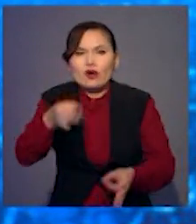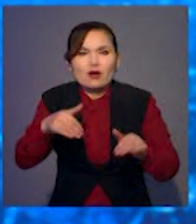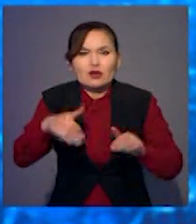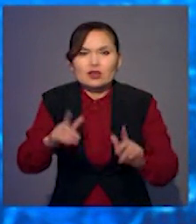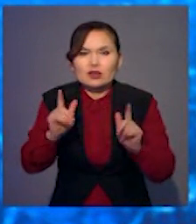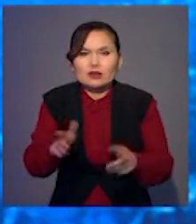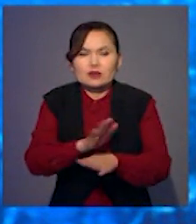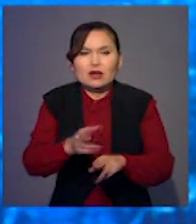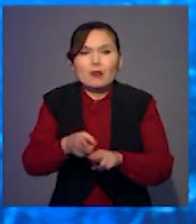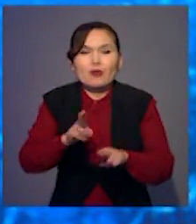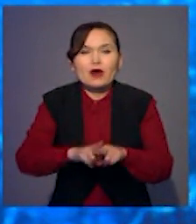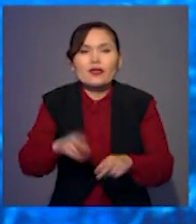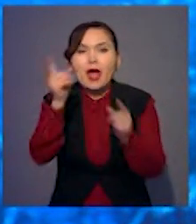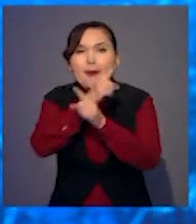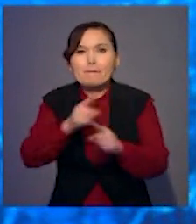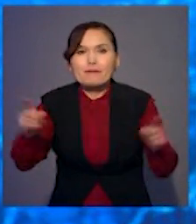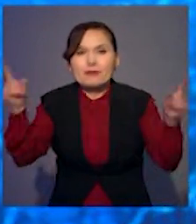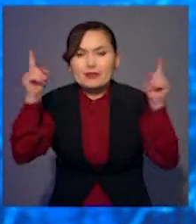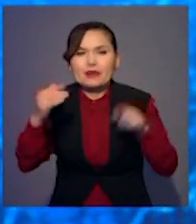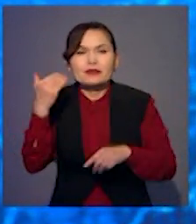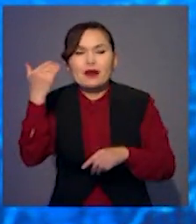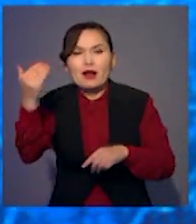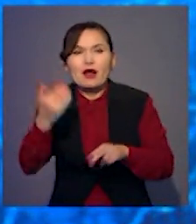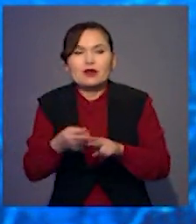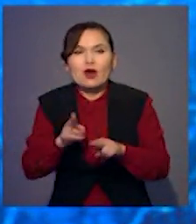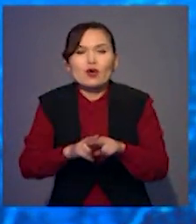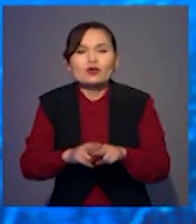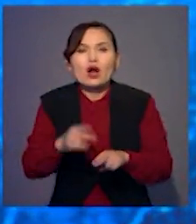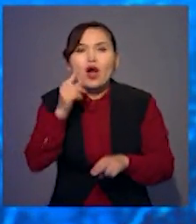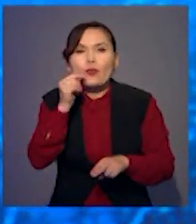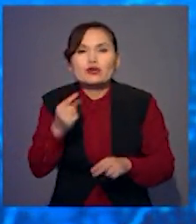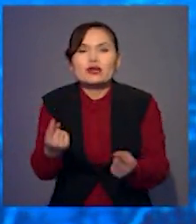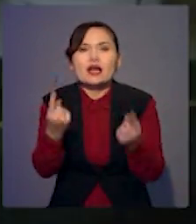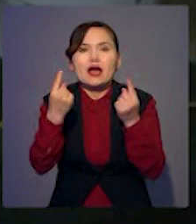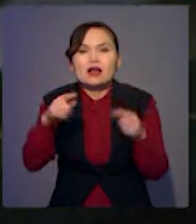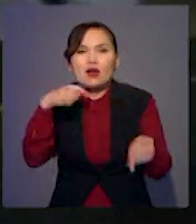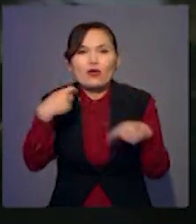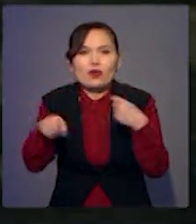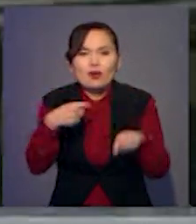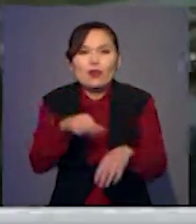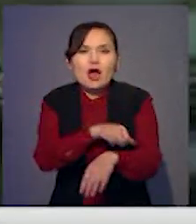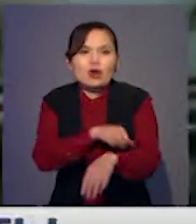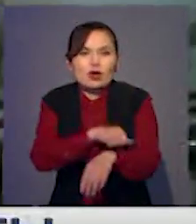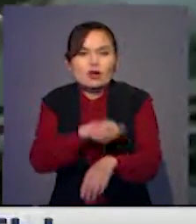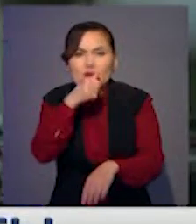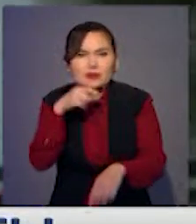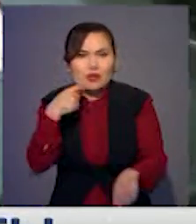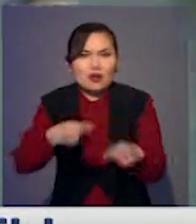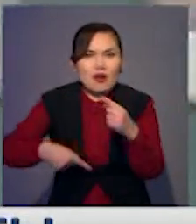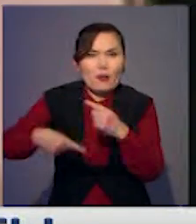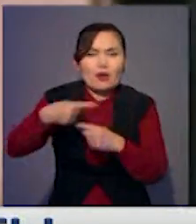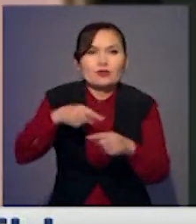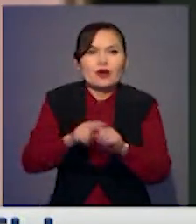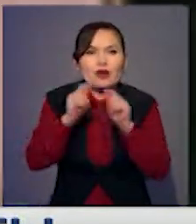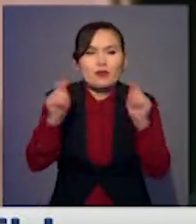кетерлігі, Мексиканың тумасы кедей отбасынан шығып әлемдегі ең ірі есірткі империясын құрды. Оның басқаруындағы